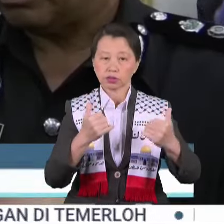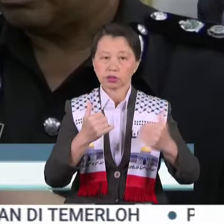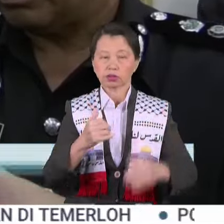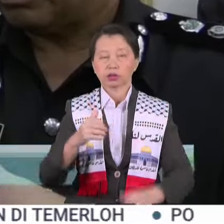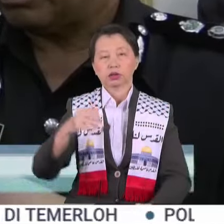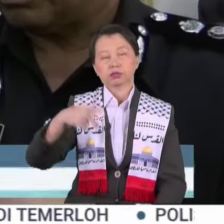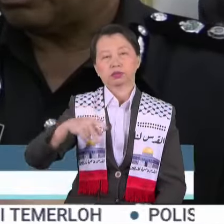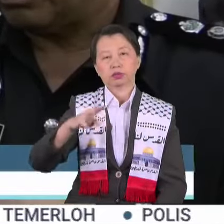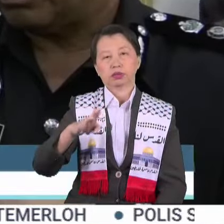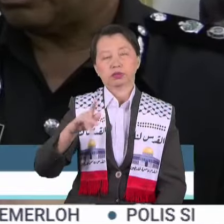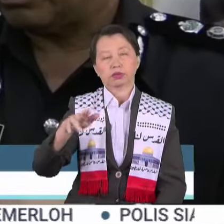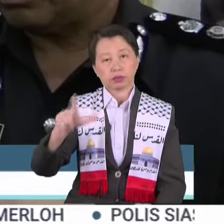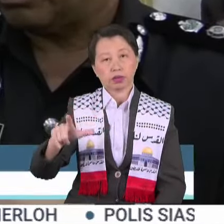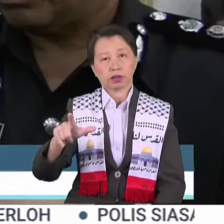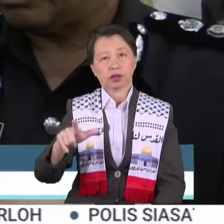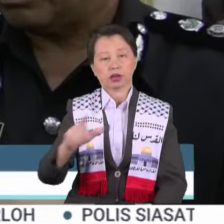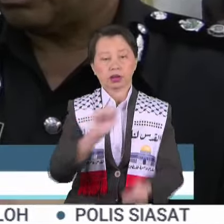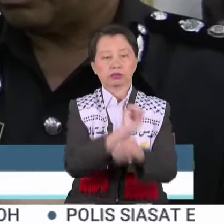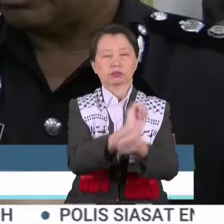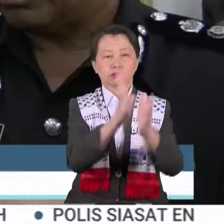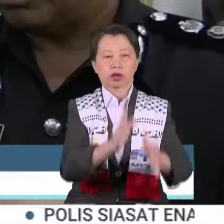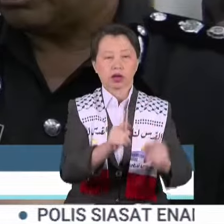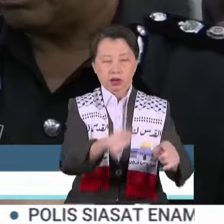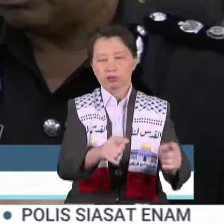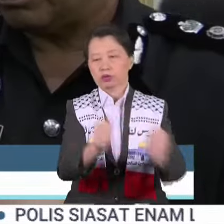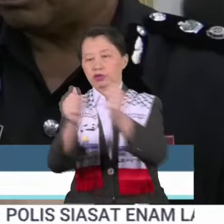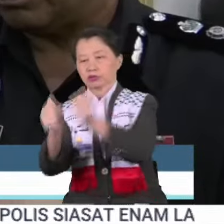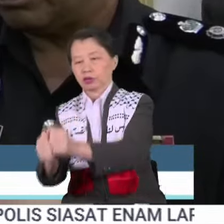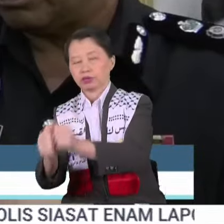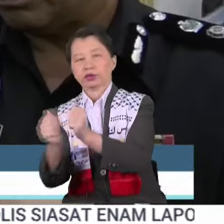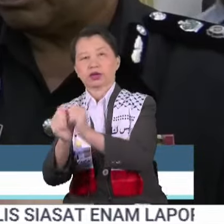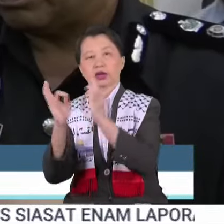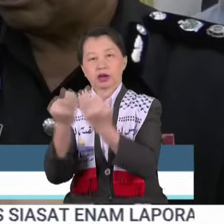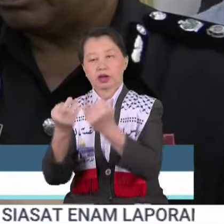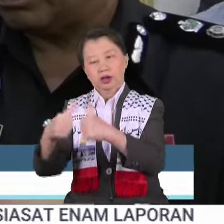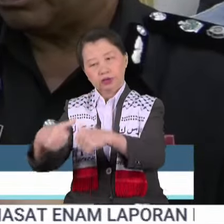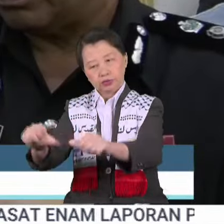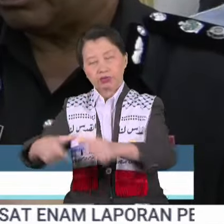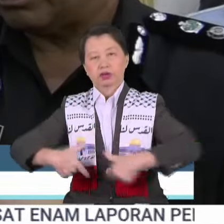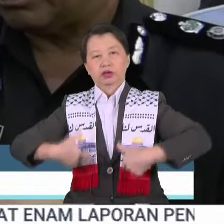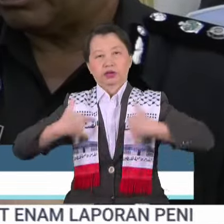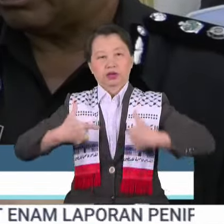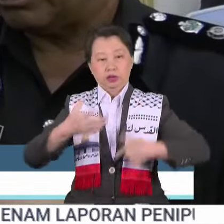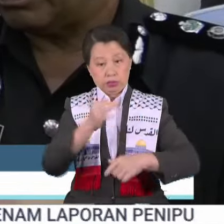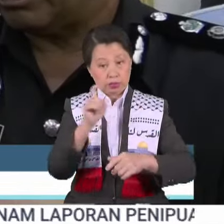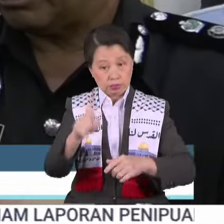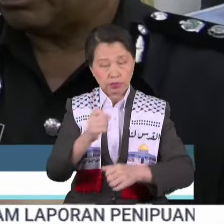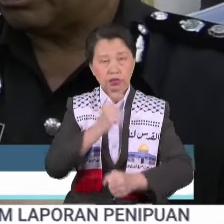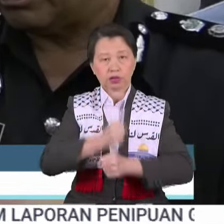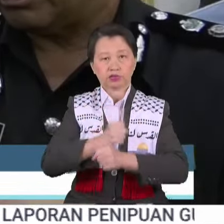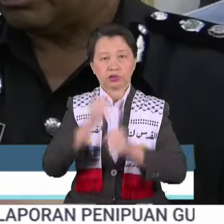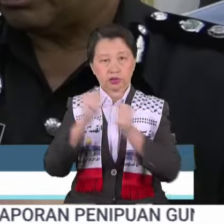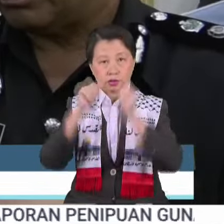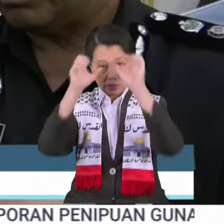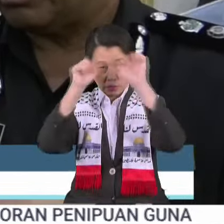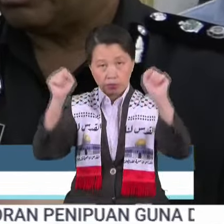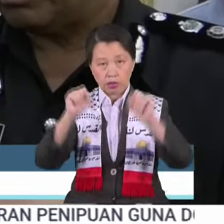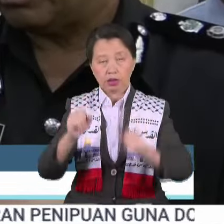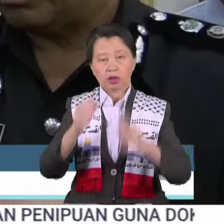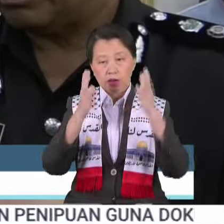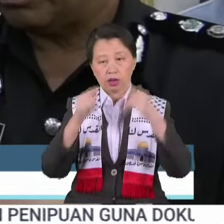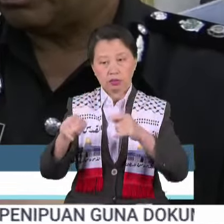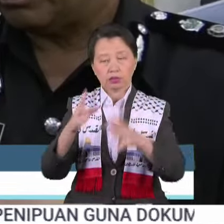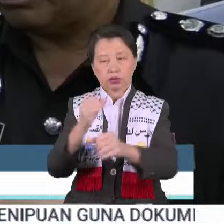OBB ini dapat bersama dengan keluarga untuk meneruskan kehidupan di samping bekerja dengan pihak majikan. Sekurang-kurangnya mereka